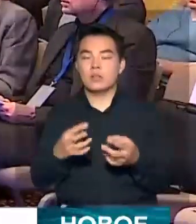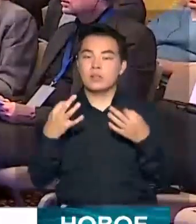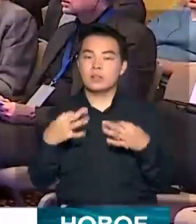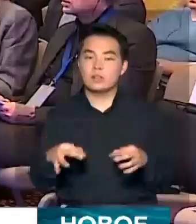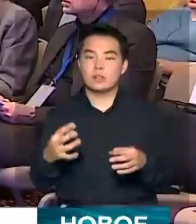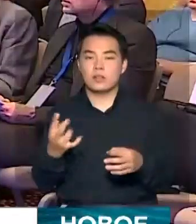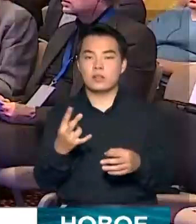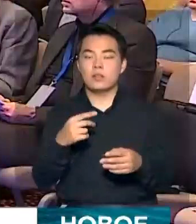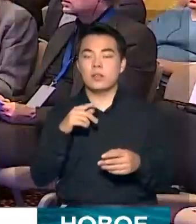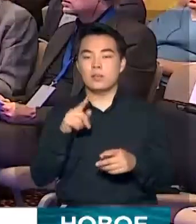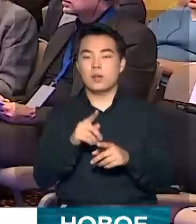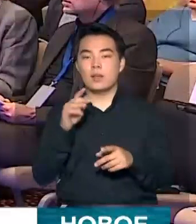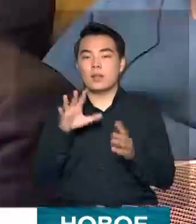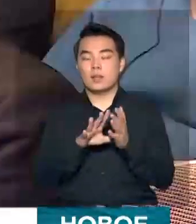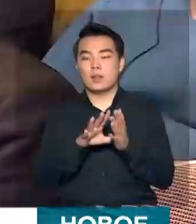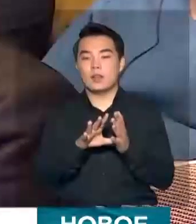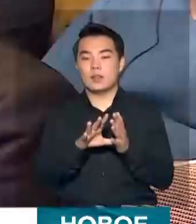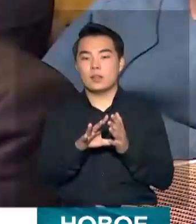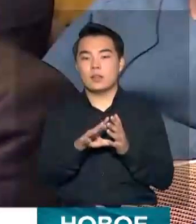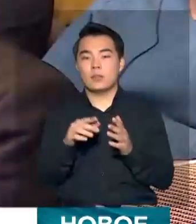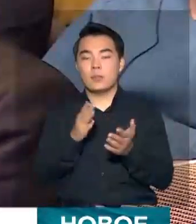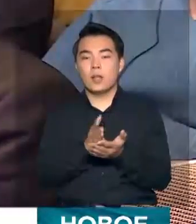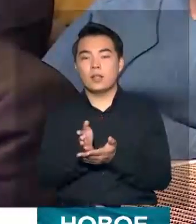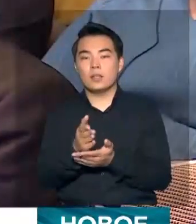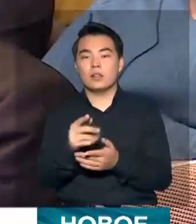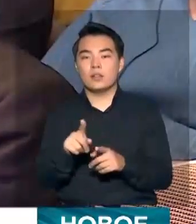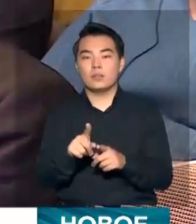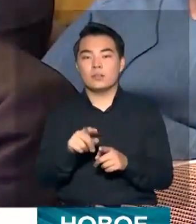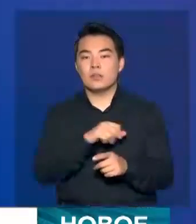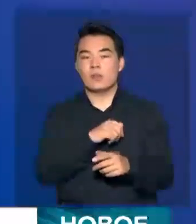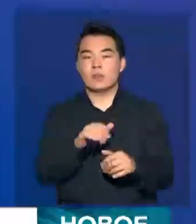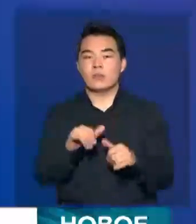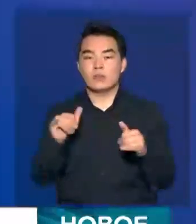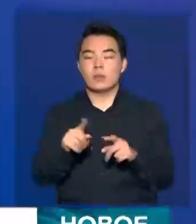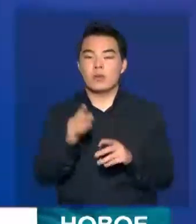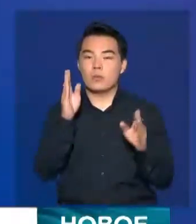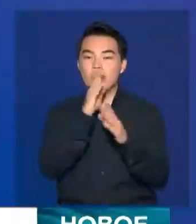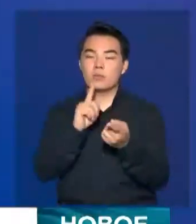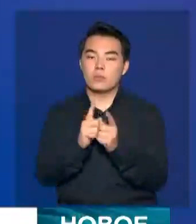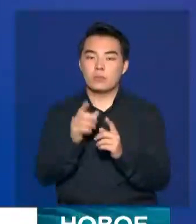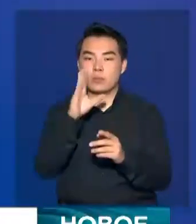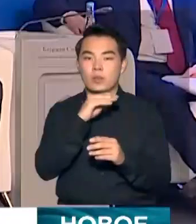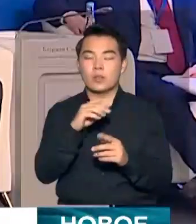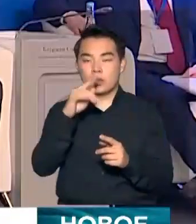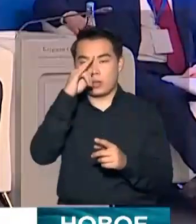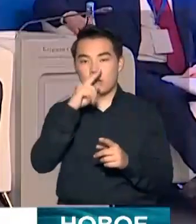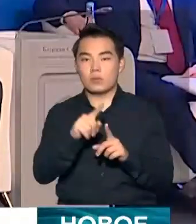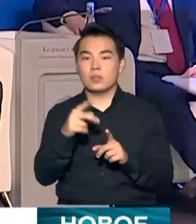экспертов, энергоэффективная политика является основным инструментом достижения углеродной нейтральности. Казахстан стремится до